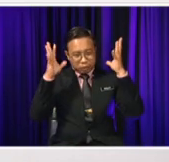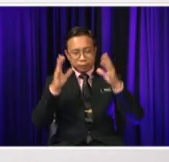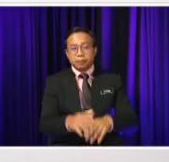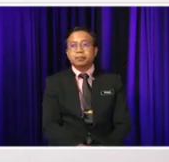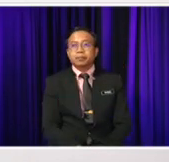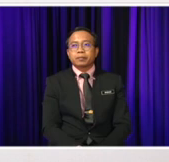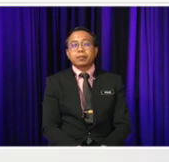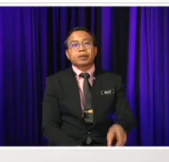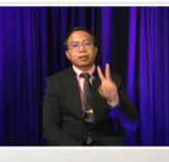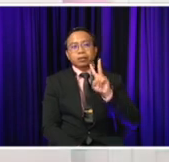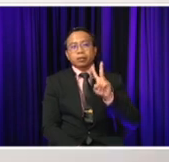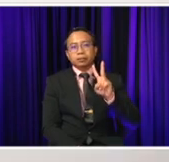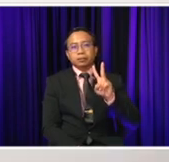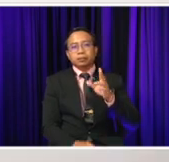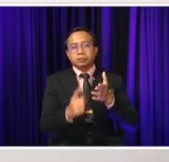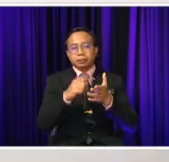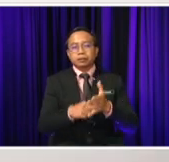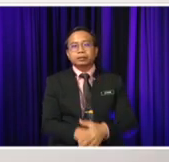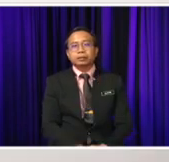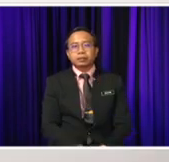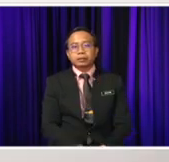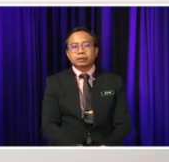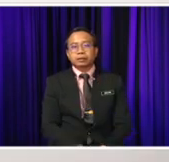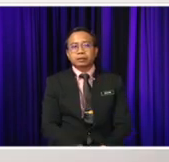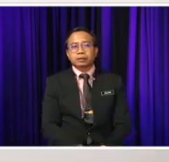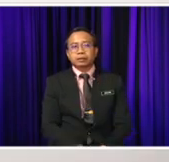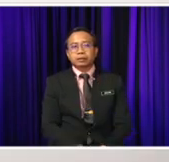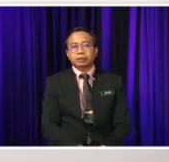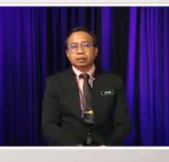yang kedua apa dia yang kedua yang kedua